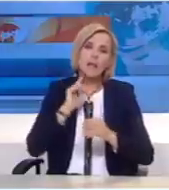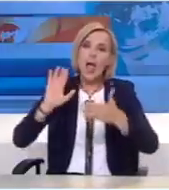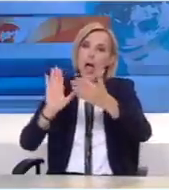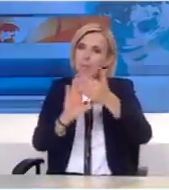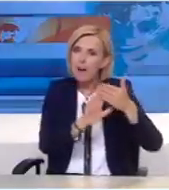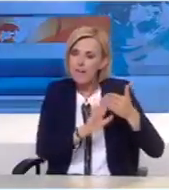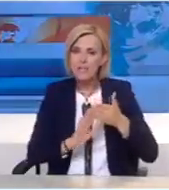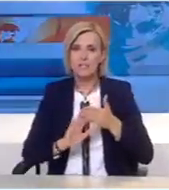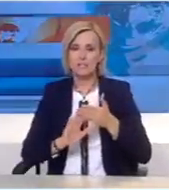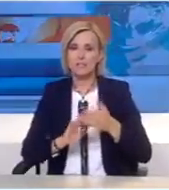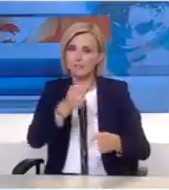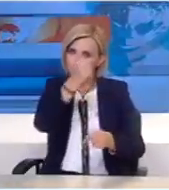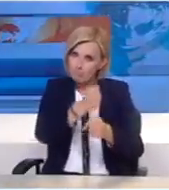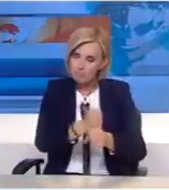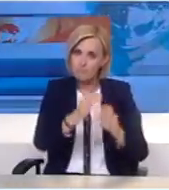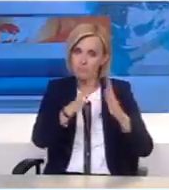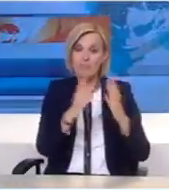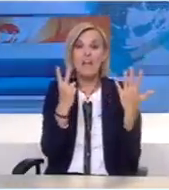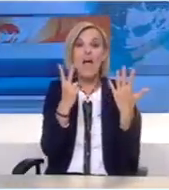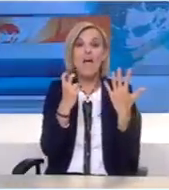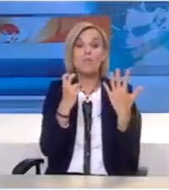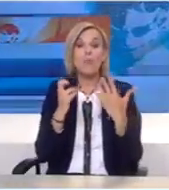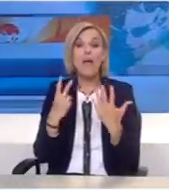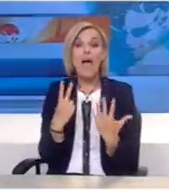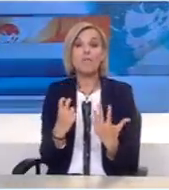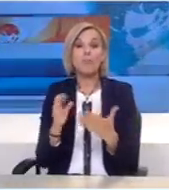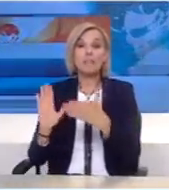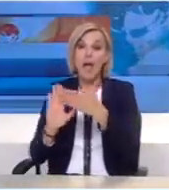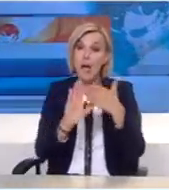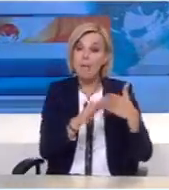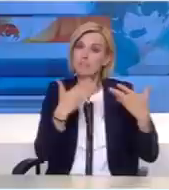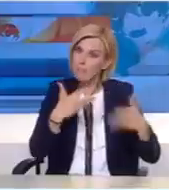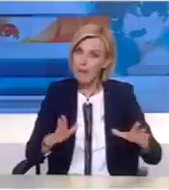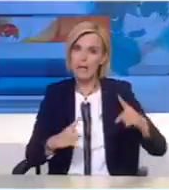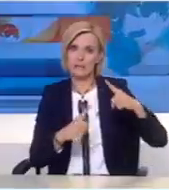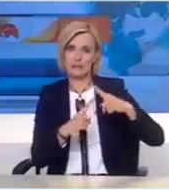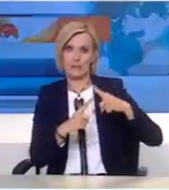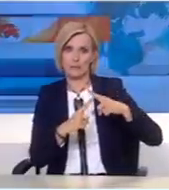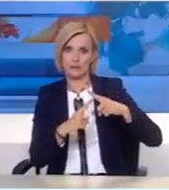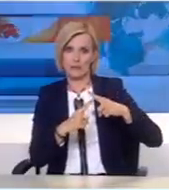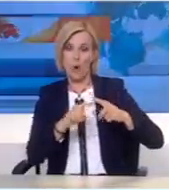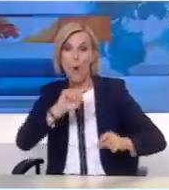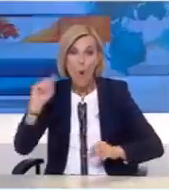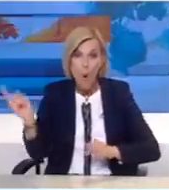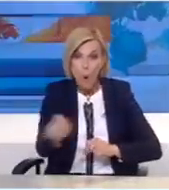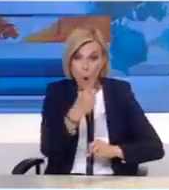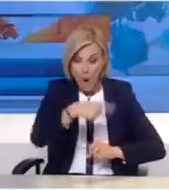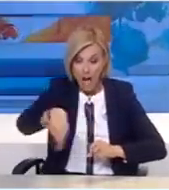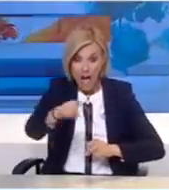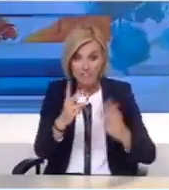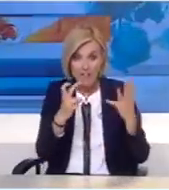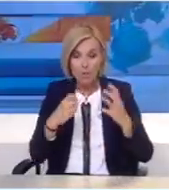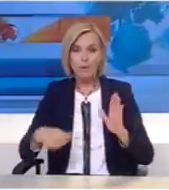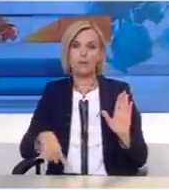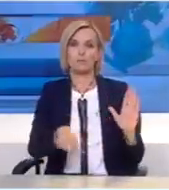επαφές, 70 επαφές εξετάστηκαν και όλες οι επαφές ήταν αρνητικές και